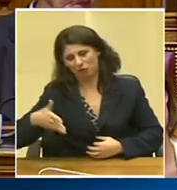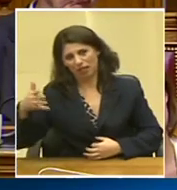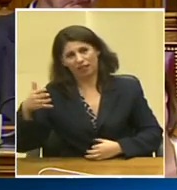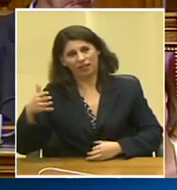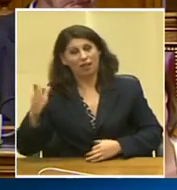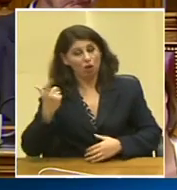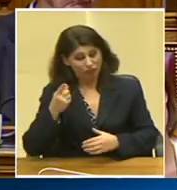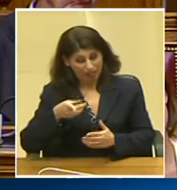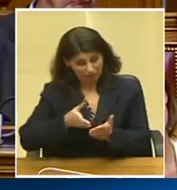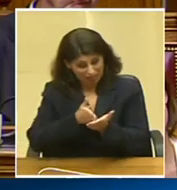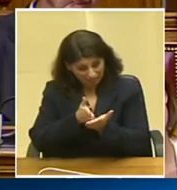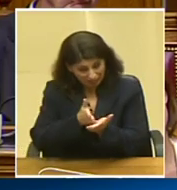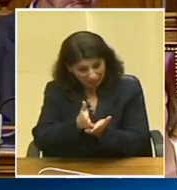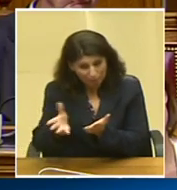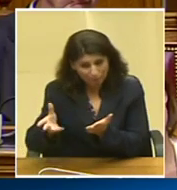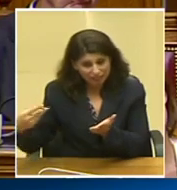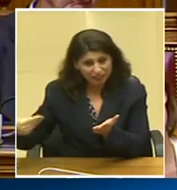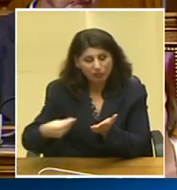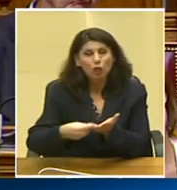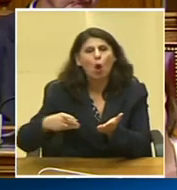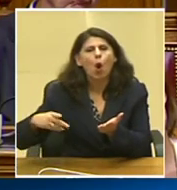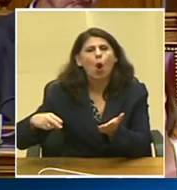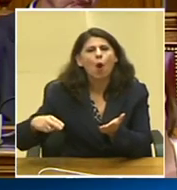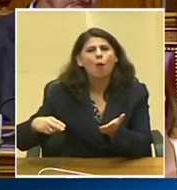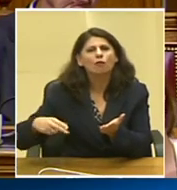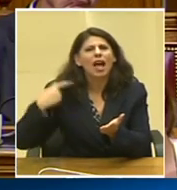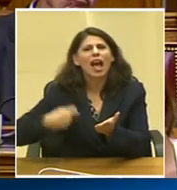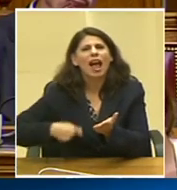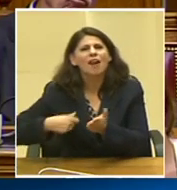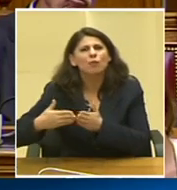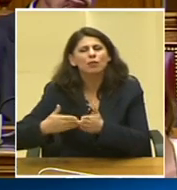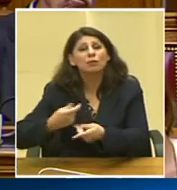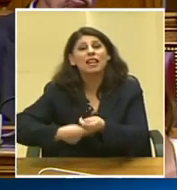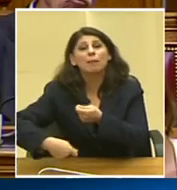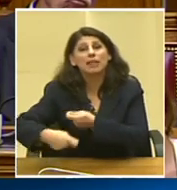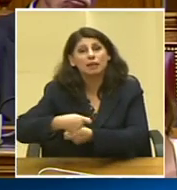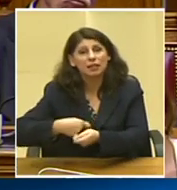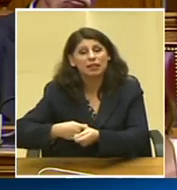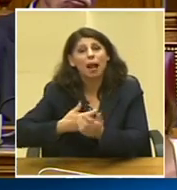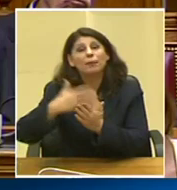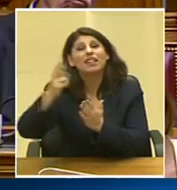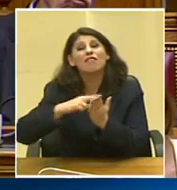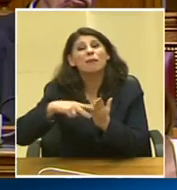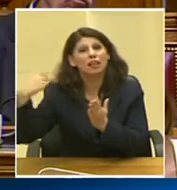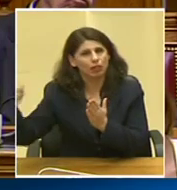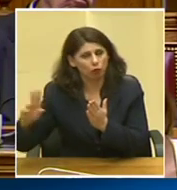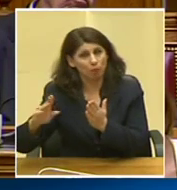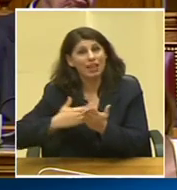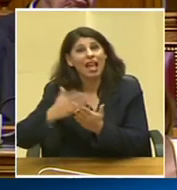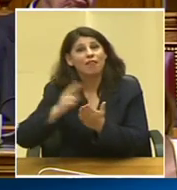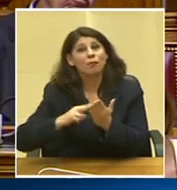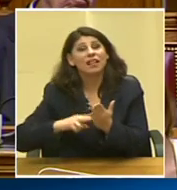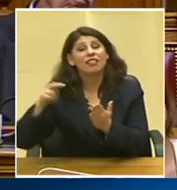τη γραμμή σας τη δίνει ο φίλος σας εφοπλιστής και επιχειρηματίας από την εφημερίδα του. Εφημερίδα Τα